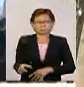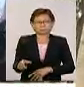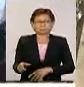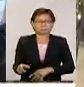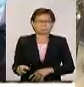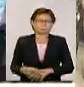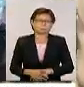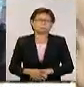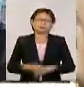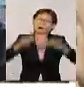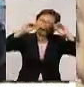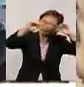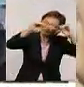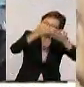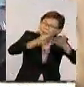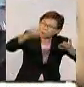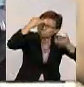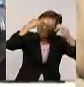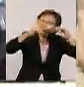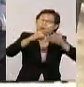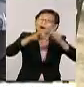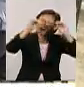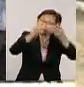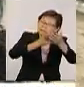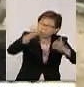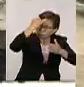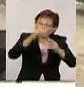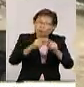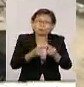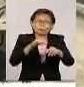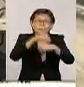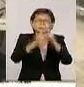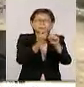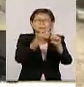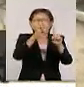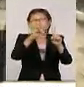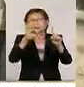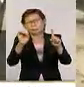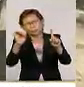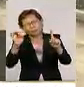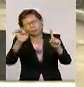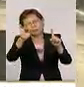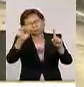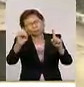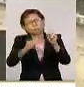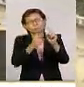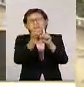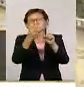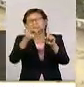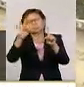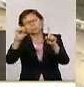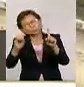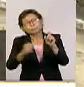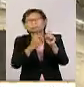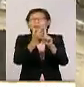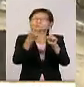memberi ilmunya, iaitu ilmu Al-Quran, ya, daripada dulu 90-an dan 80-an, 70-an dulu. Jadi kita dapat